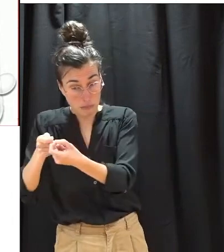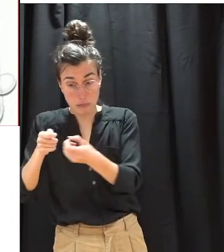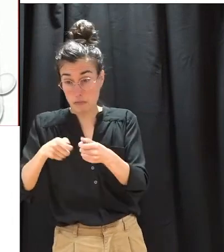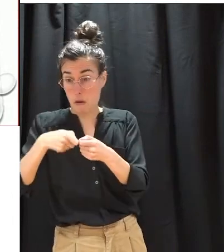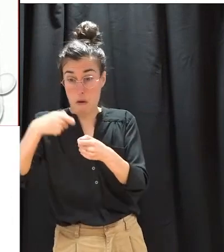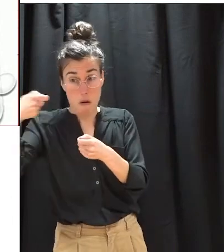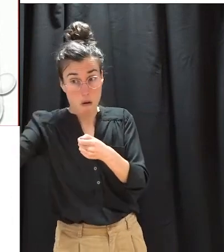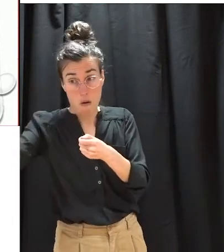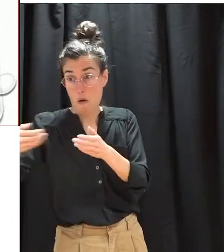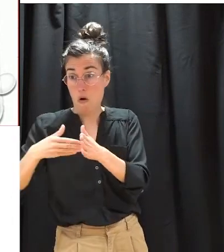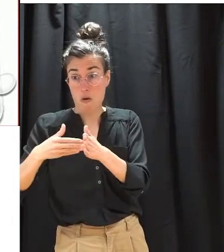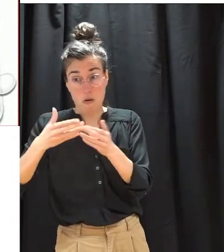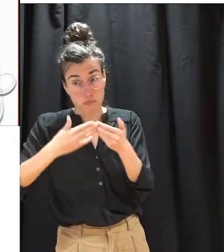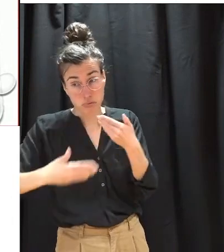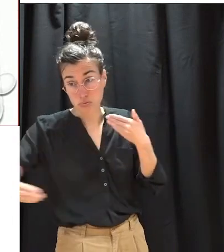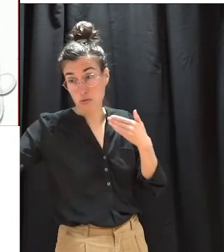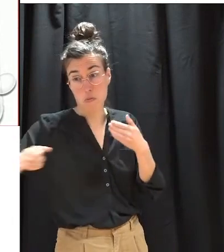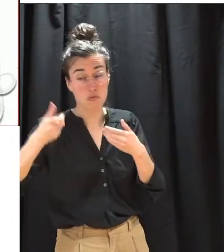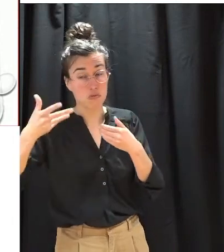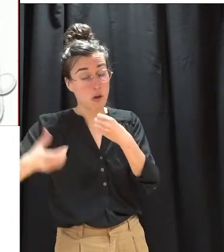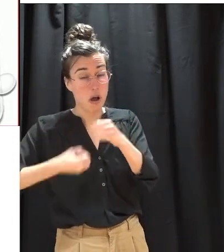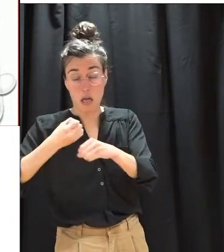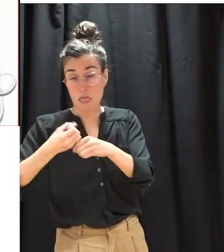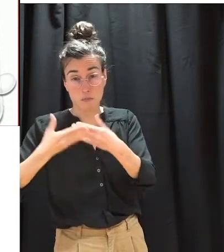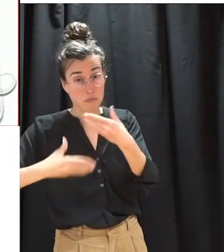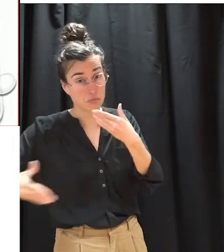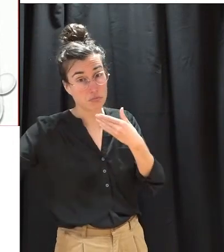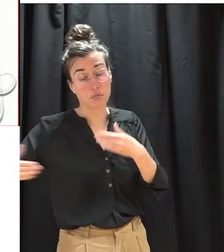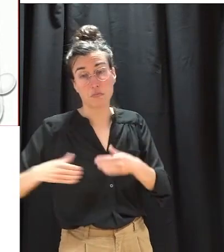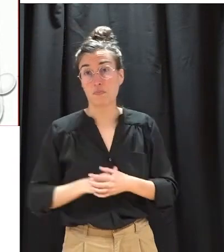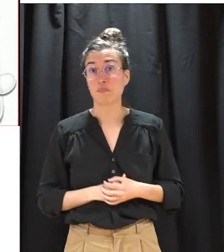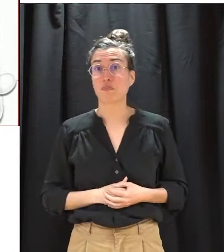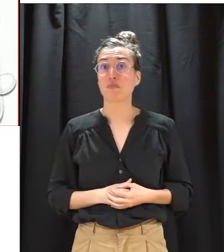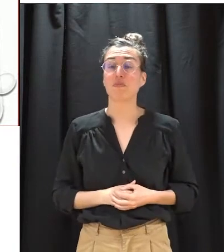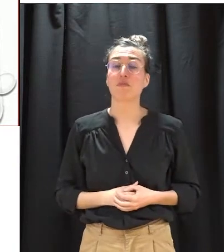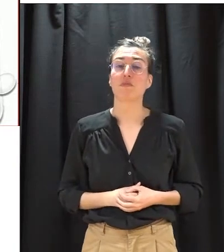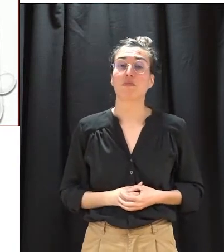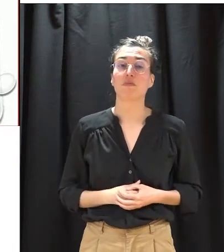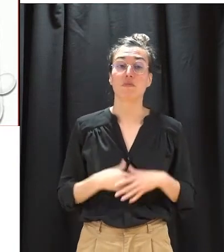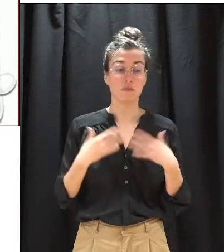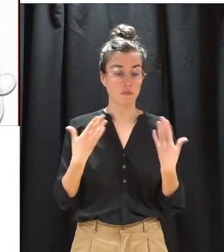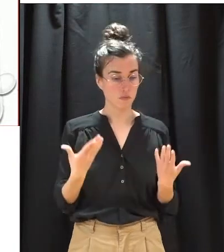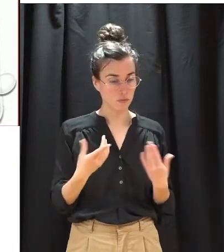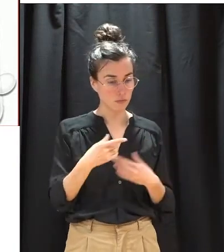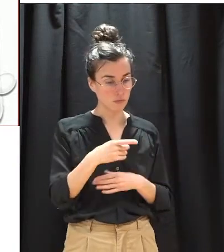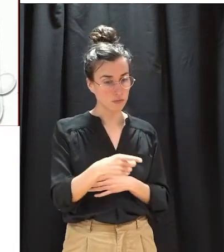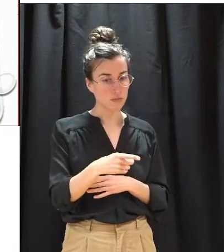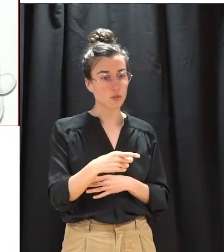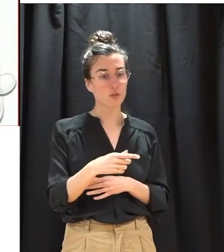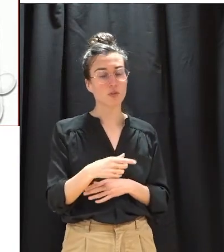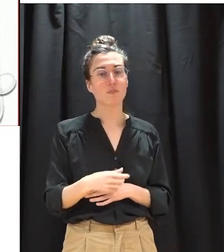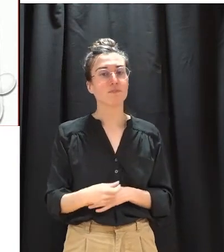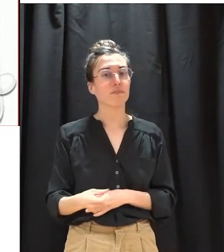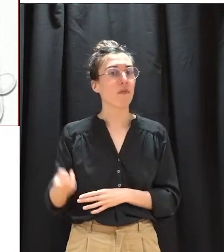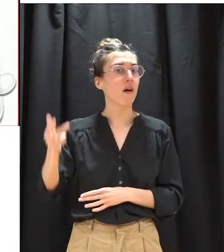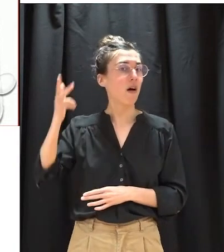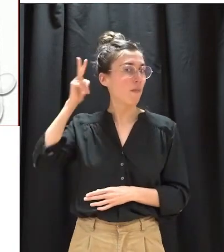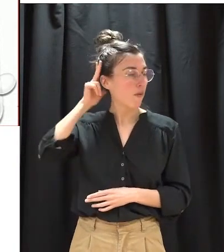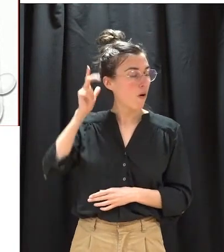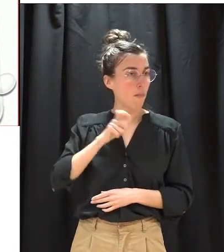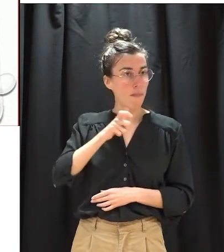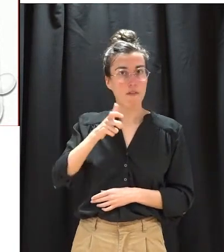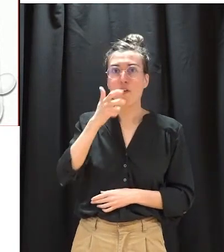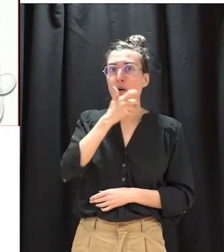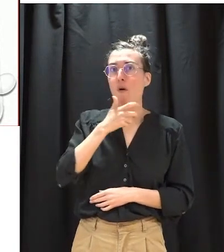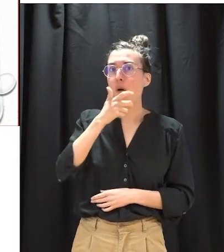Donc, au niveau de la littérature scientifique, qu'est-ce qu'on note en ce qui concerne le développement du langage après une implantation? Donc, on note quand même